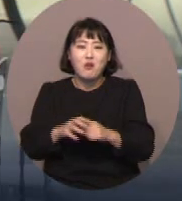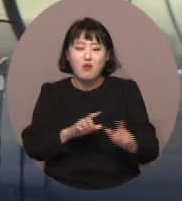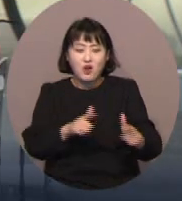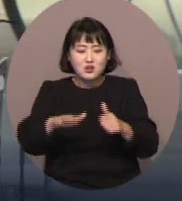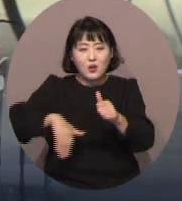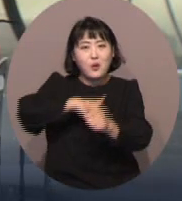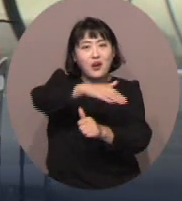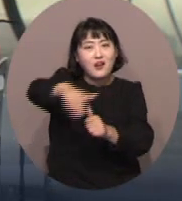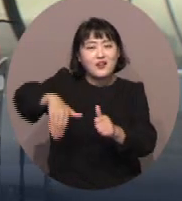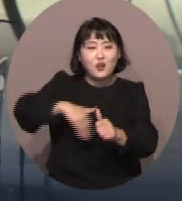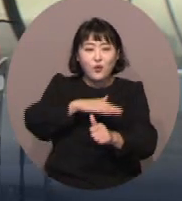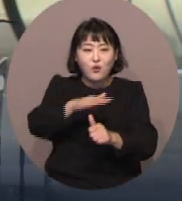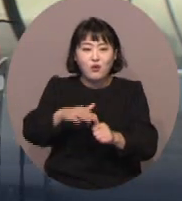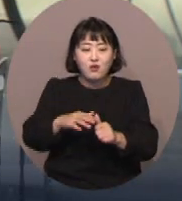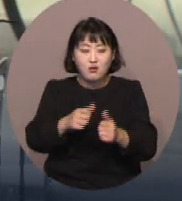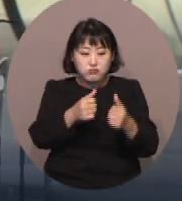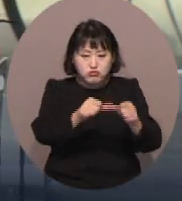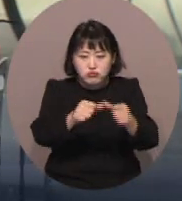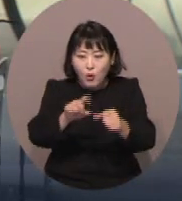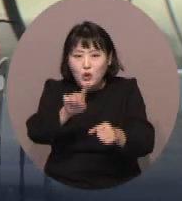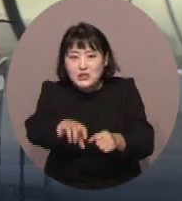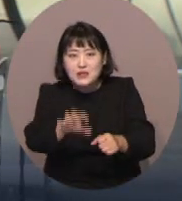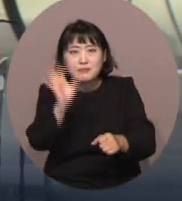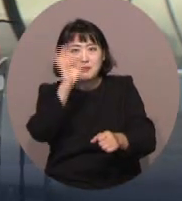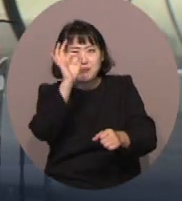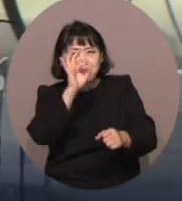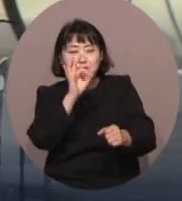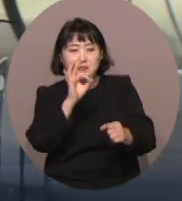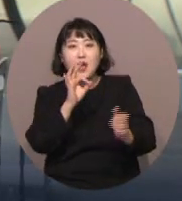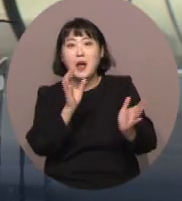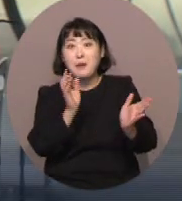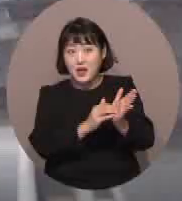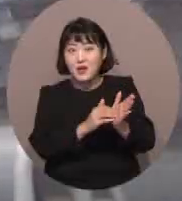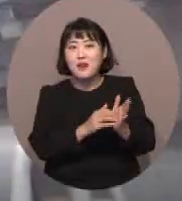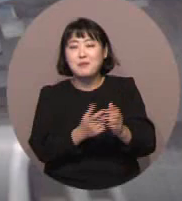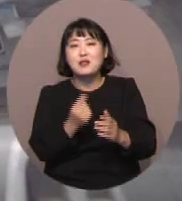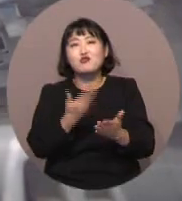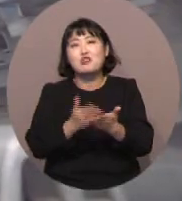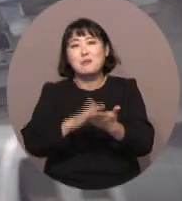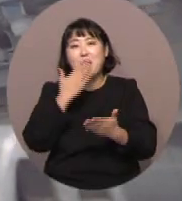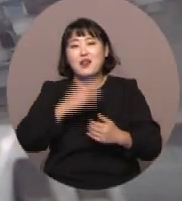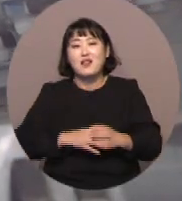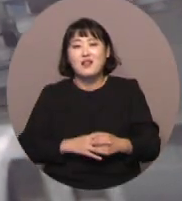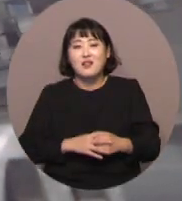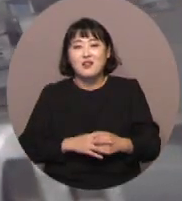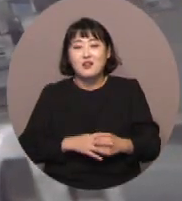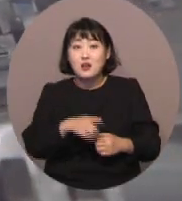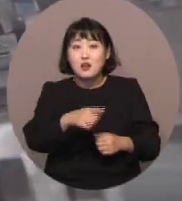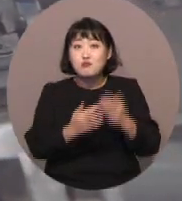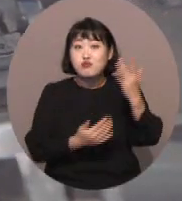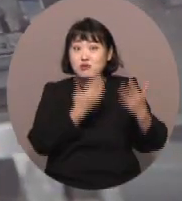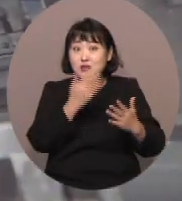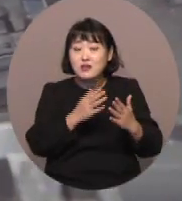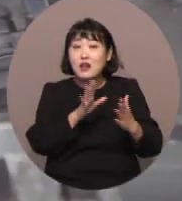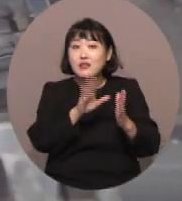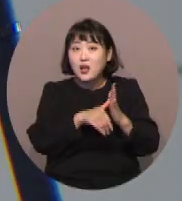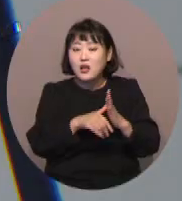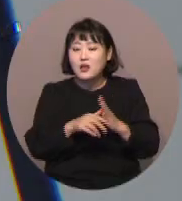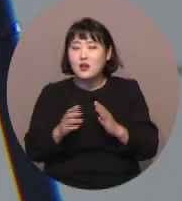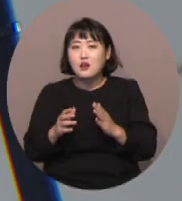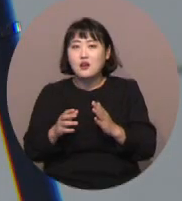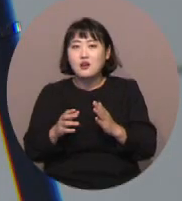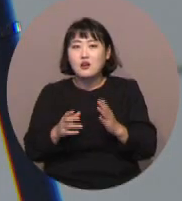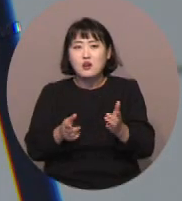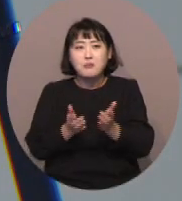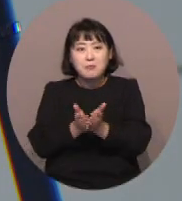조건에서 손상을 파손을 탐지하고 이 밸브는 화재 시 승조원의 20%